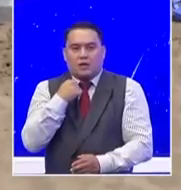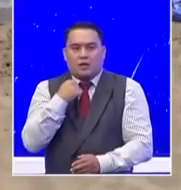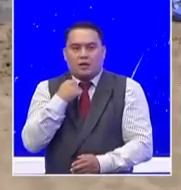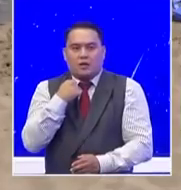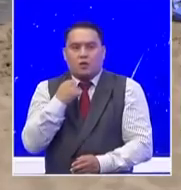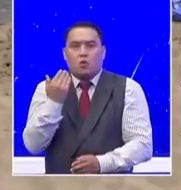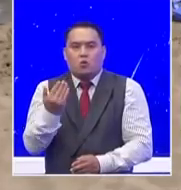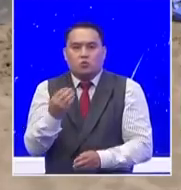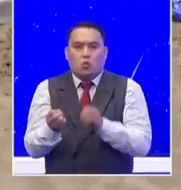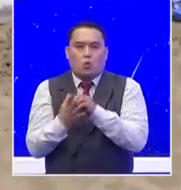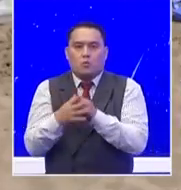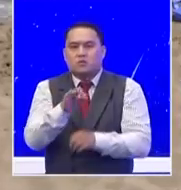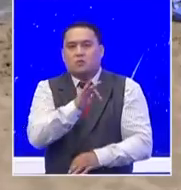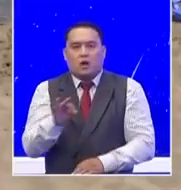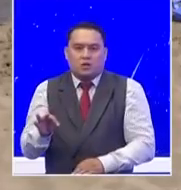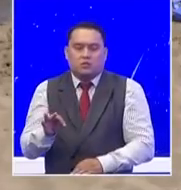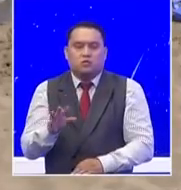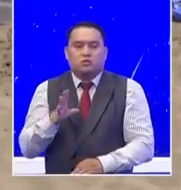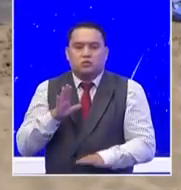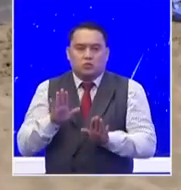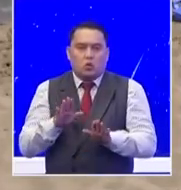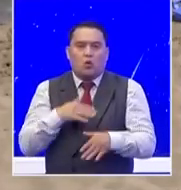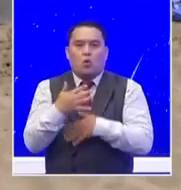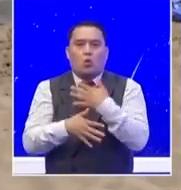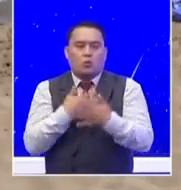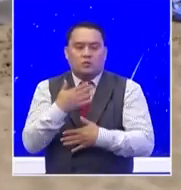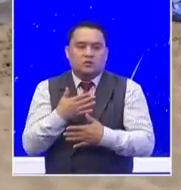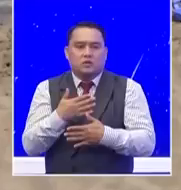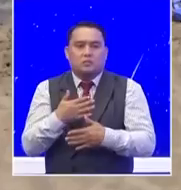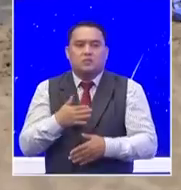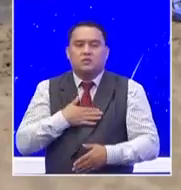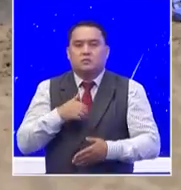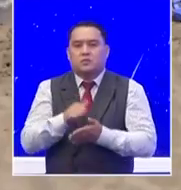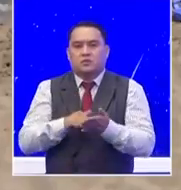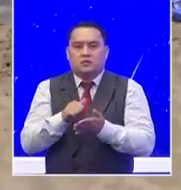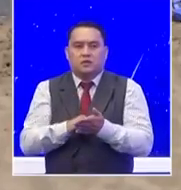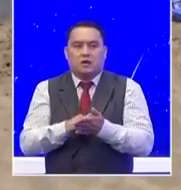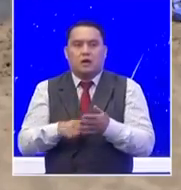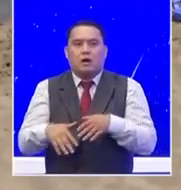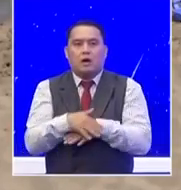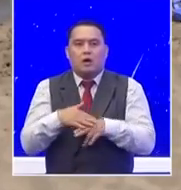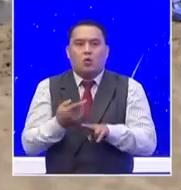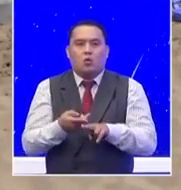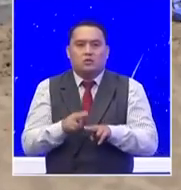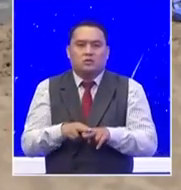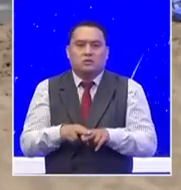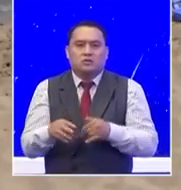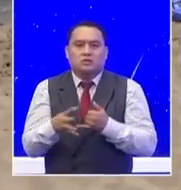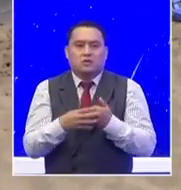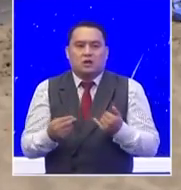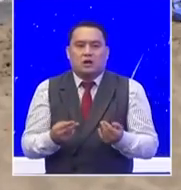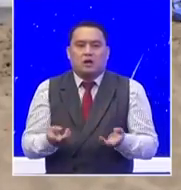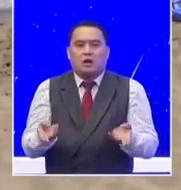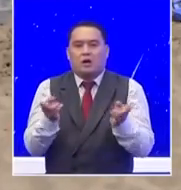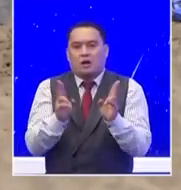белгілі. Оның ішінде 15% ғана өнделеді. Оның өнделмейтін себебі бізде қалдық осындай жерлерден пайда болғандар